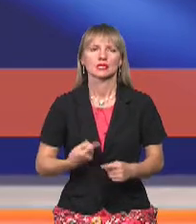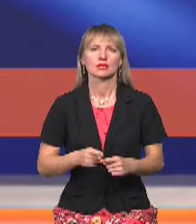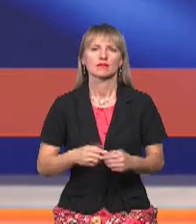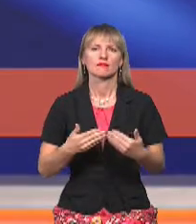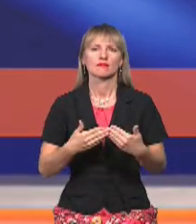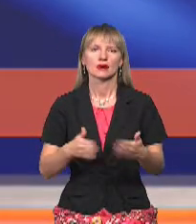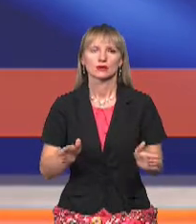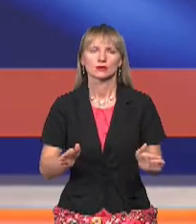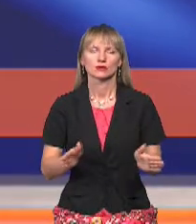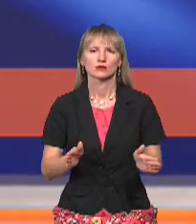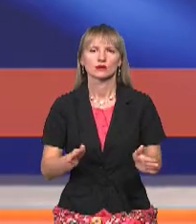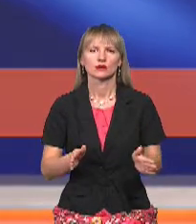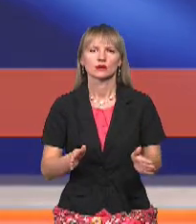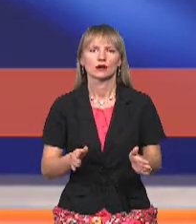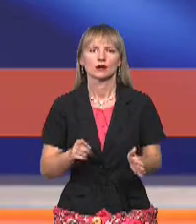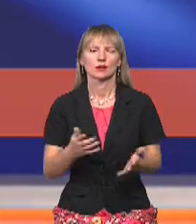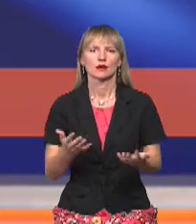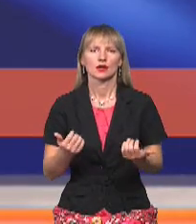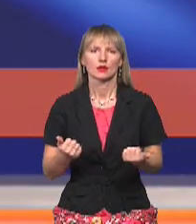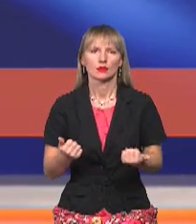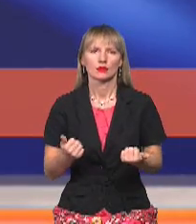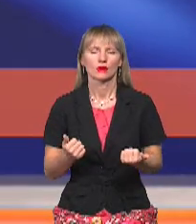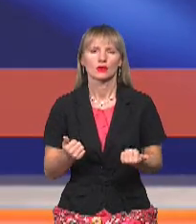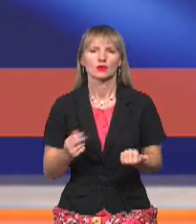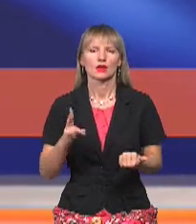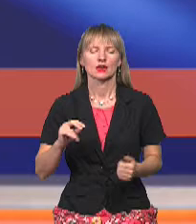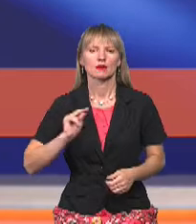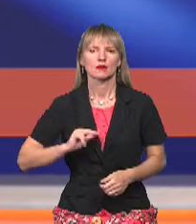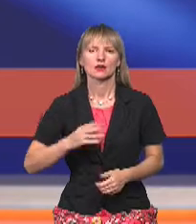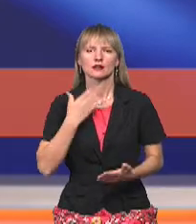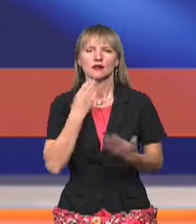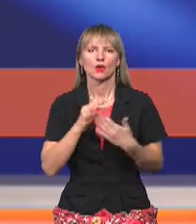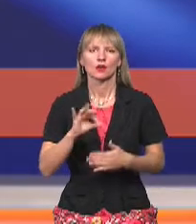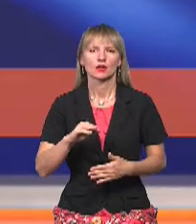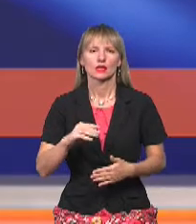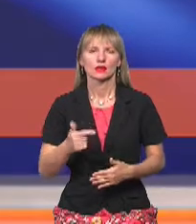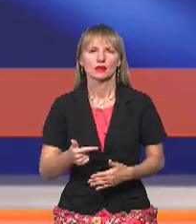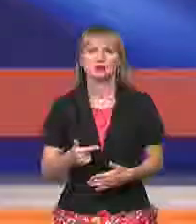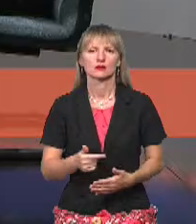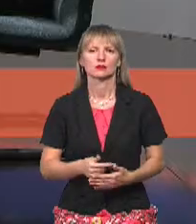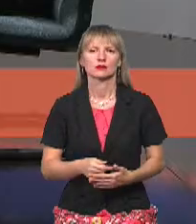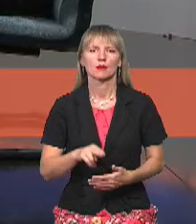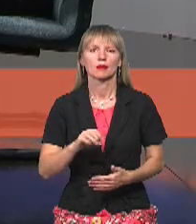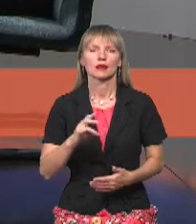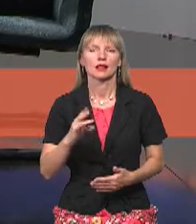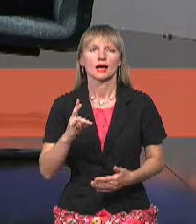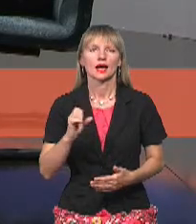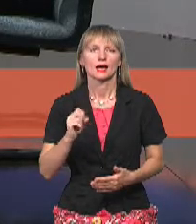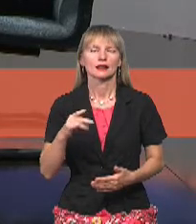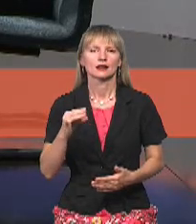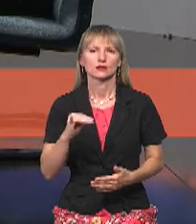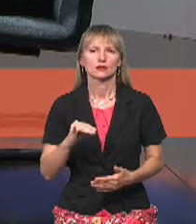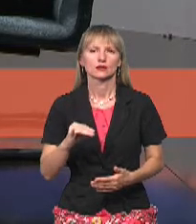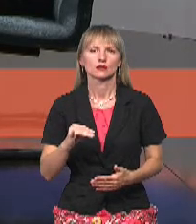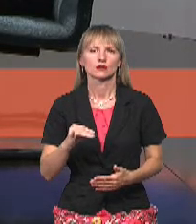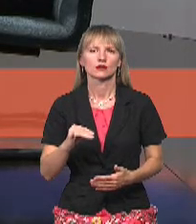після випуску, вони вже безпосередньо приймають, вже виходять на працю, свої ОТГ. Пан Андрію,